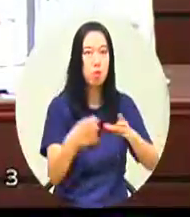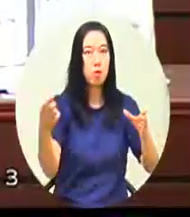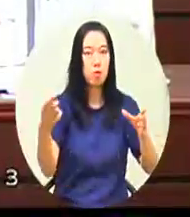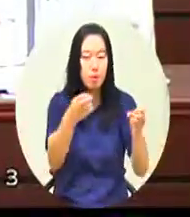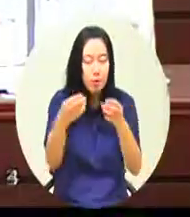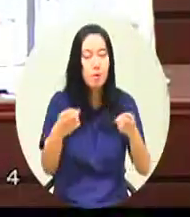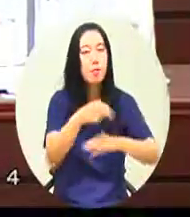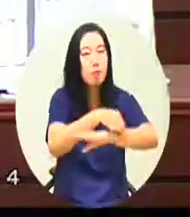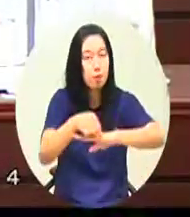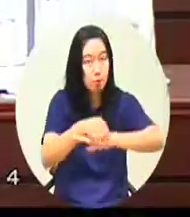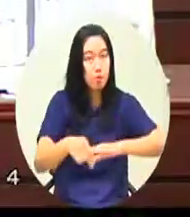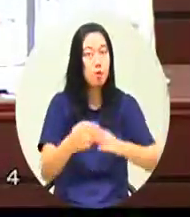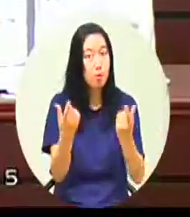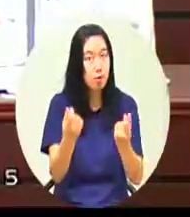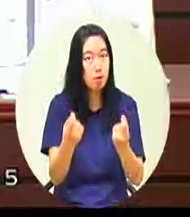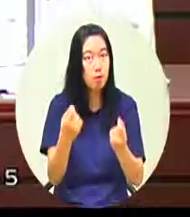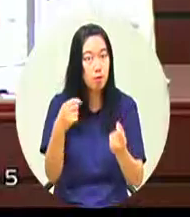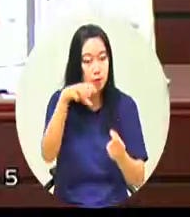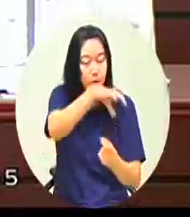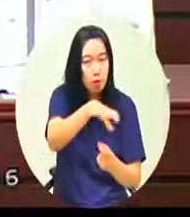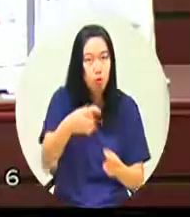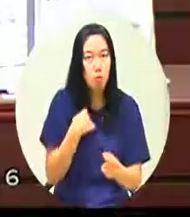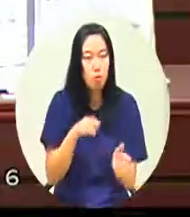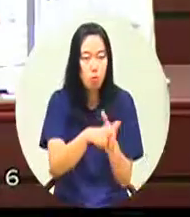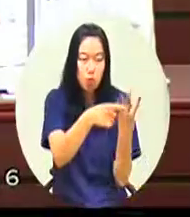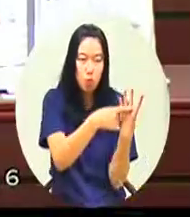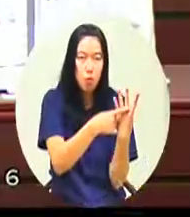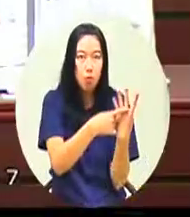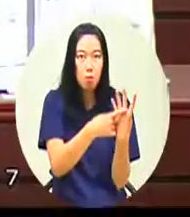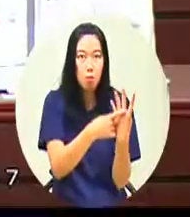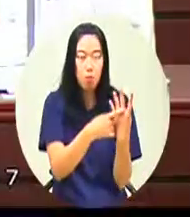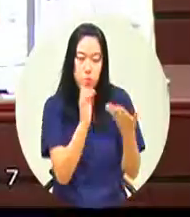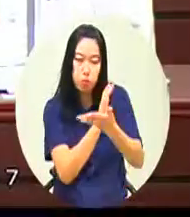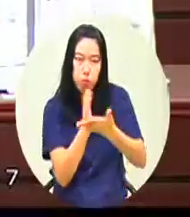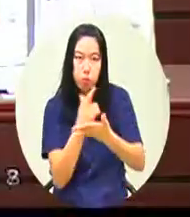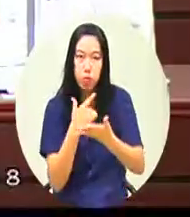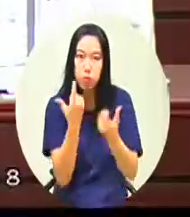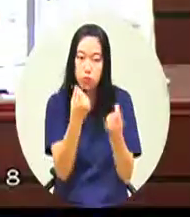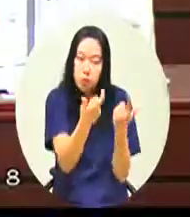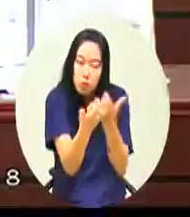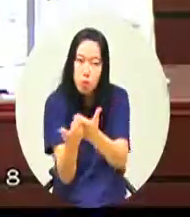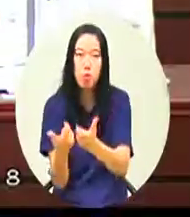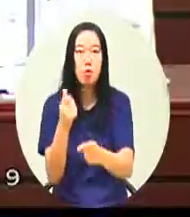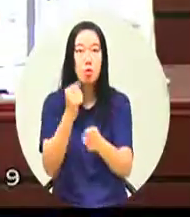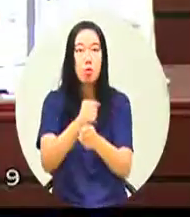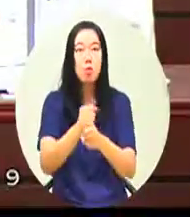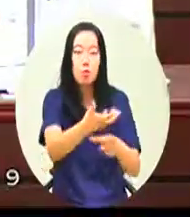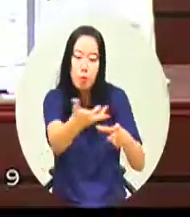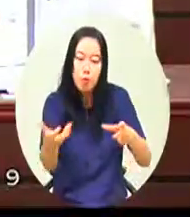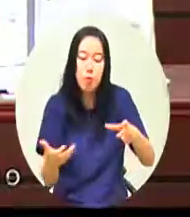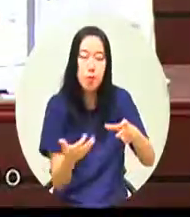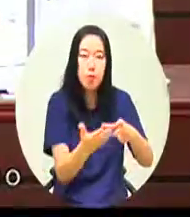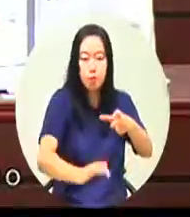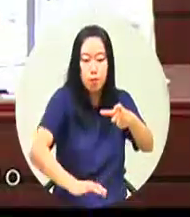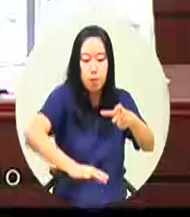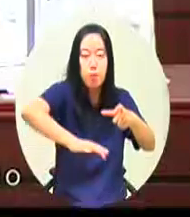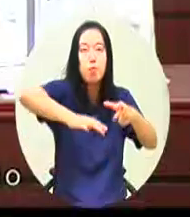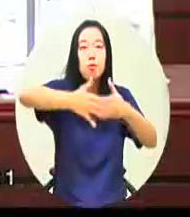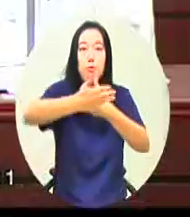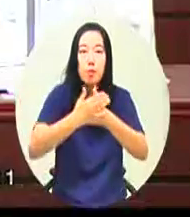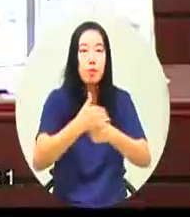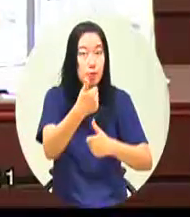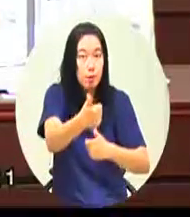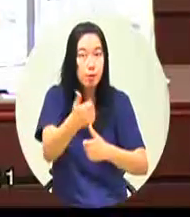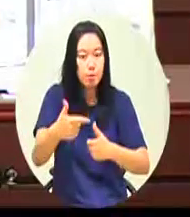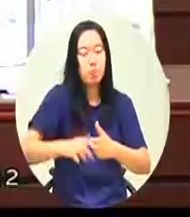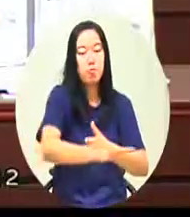区域依我们的专业角度是比较也蛮适合做一个自洪池，因为那个地方算是很大片